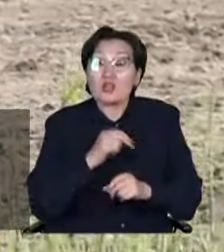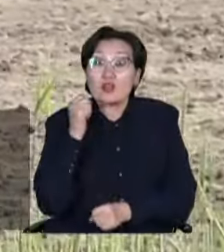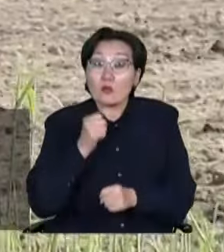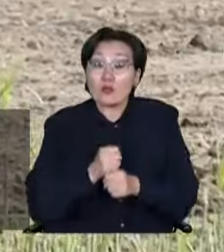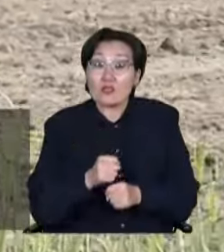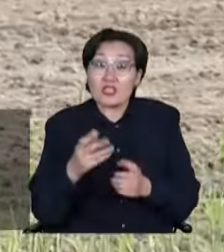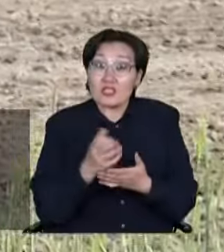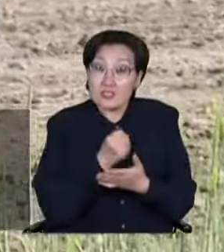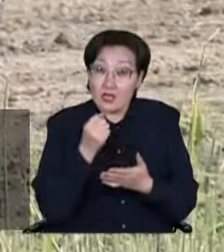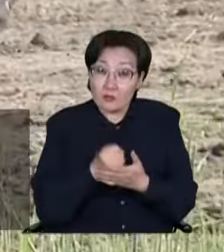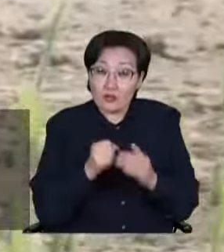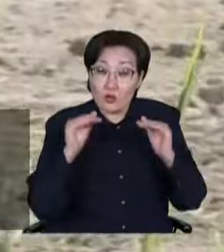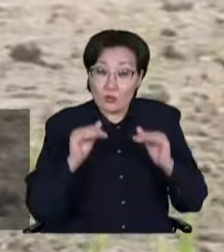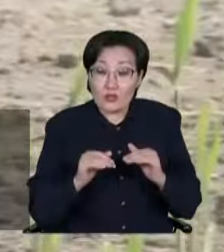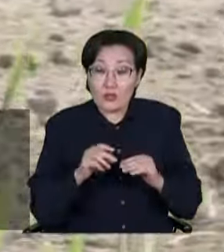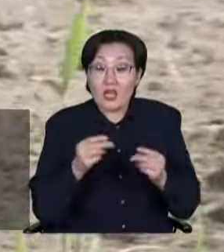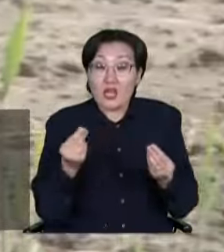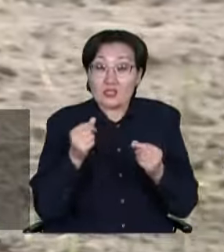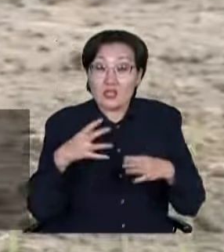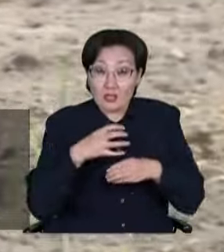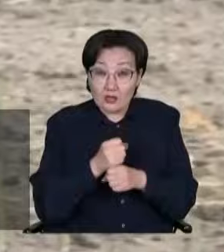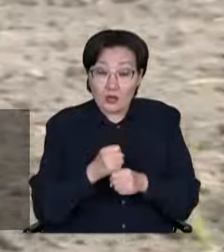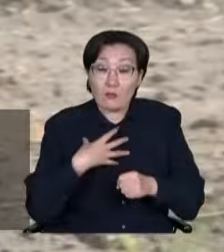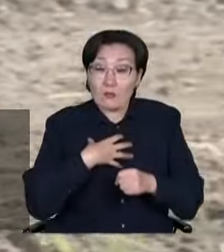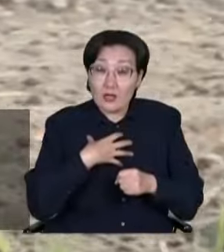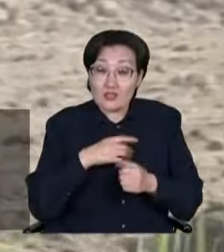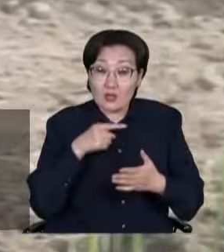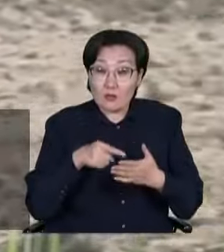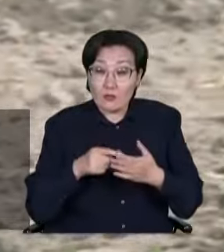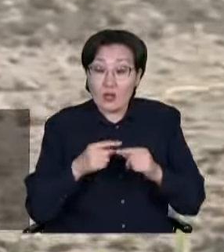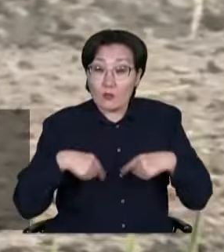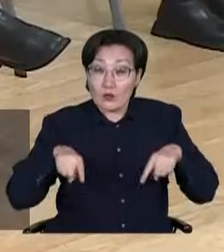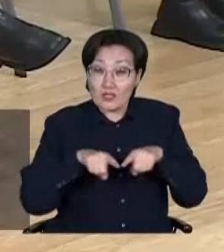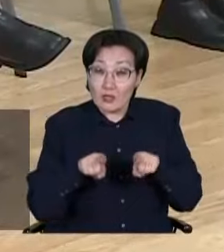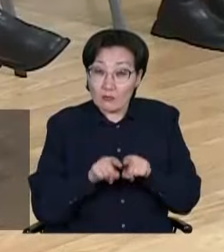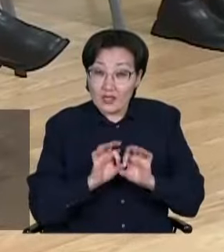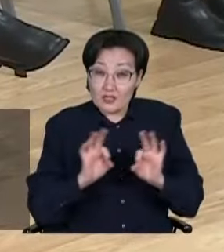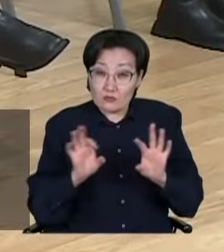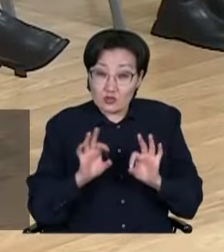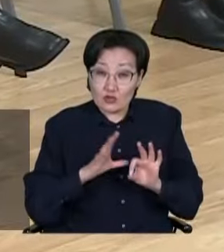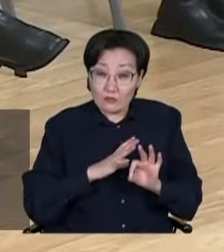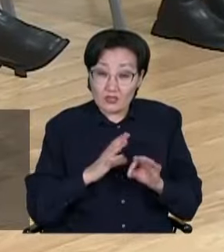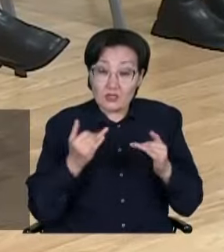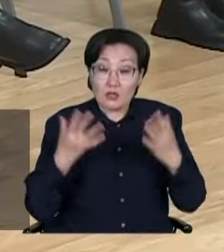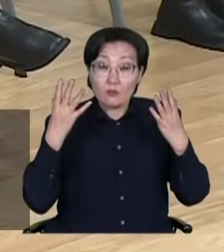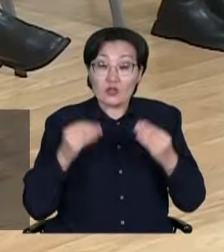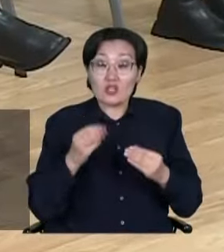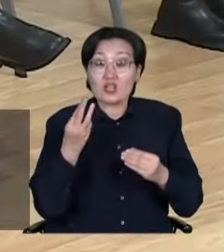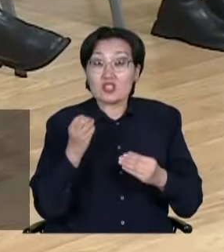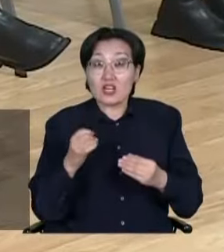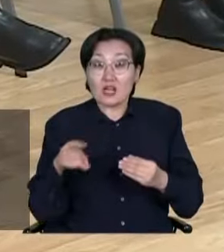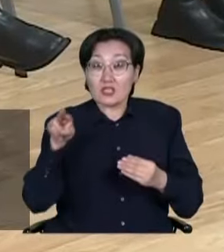төмендейді, табысы қысқарады. Көптің көңілін алаң қылған мәселеге орган былай деп түсінік берді. Қазіргі таңда Шардара су